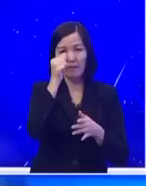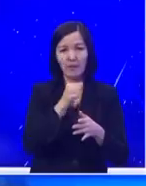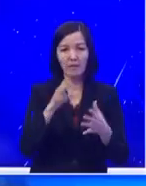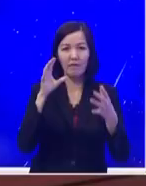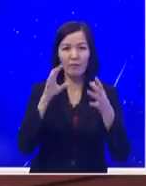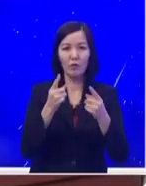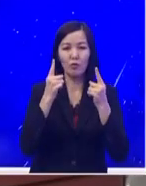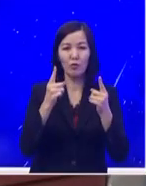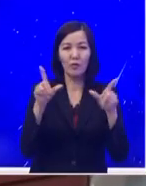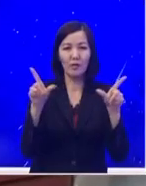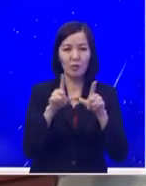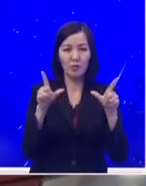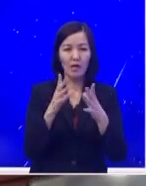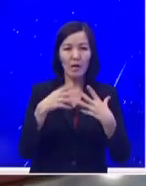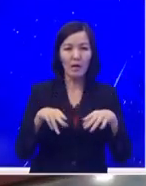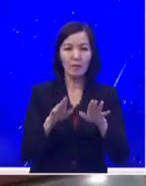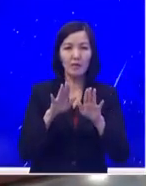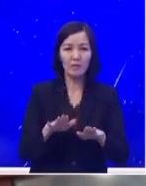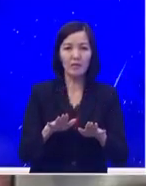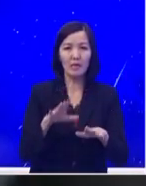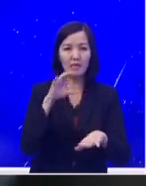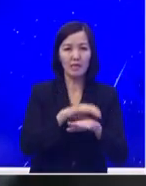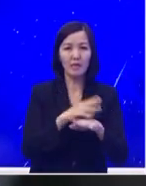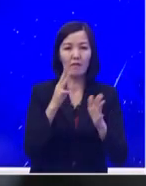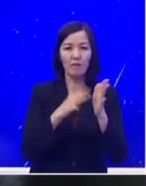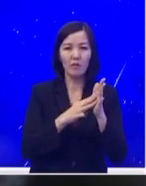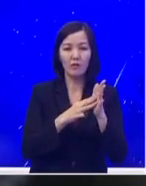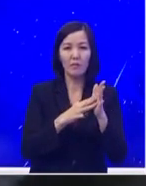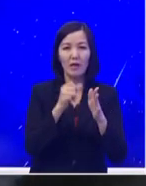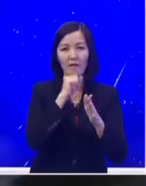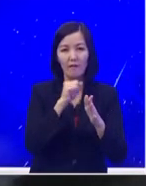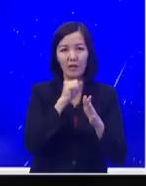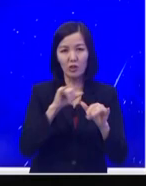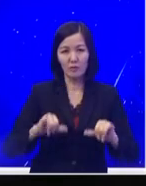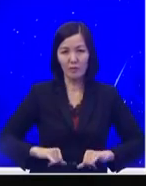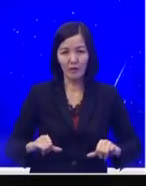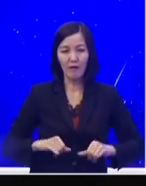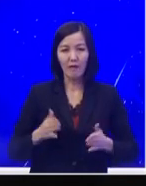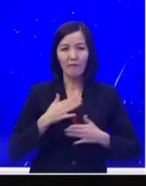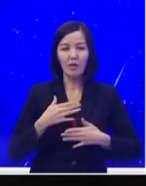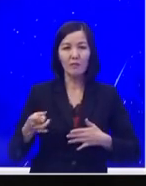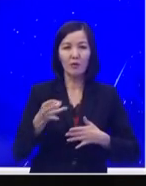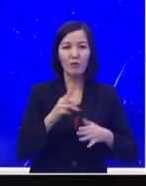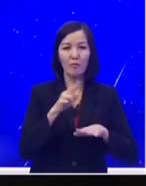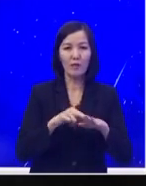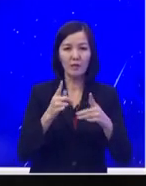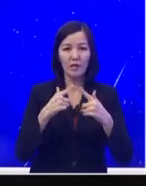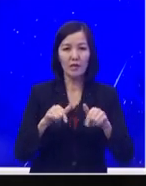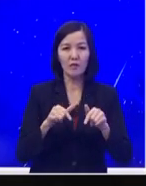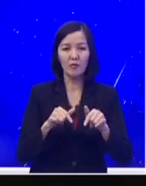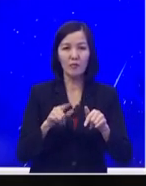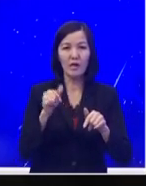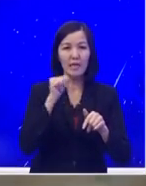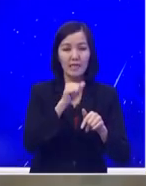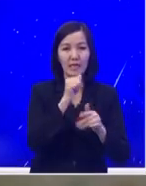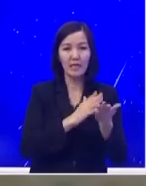автобусах, крупных супермаркетах и общественных местах задержано 8 воришек-щипачей. В нашем регионе полицейскими была организована секретная